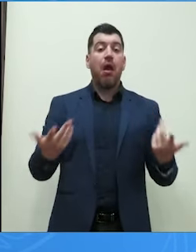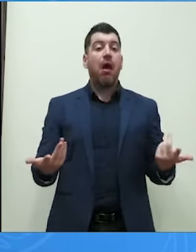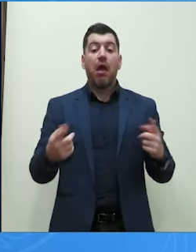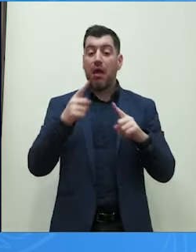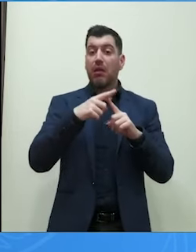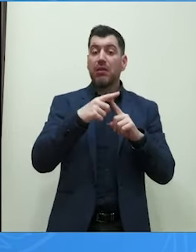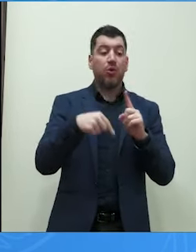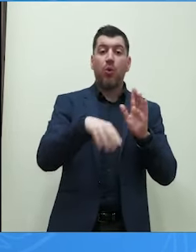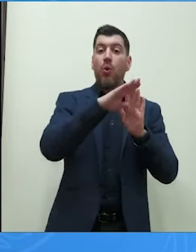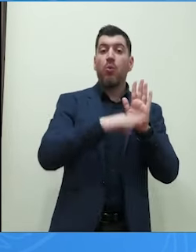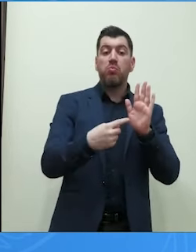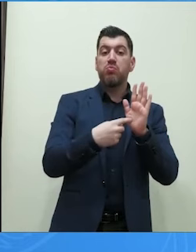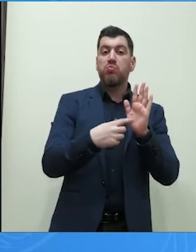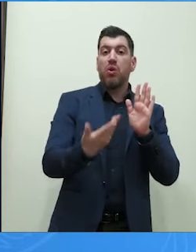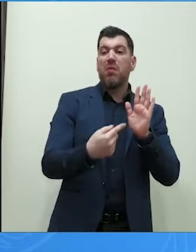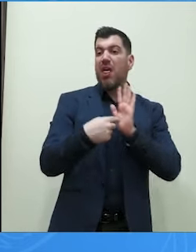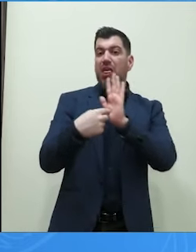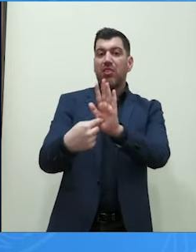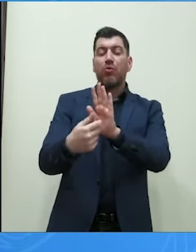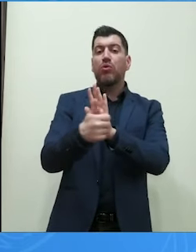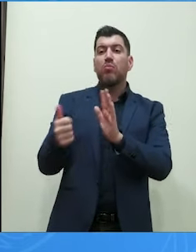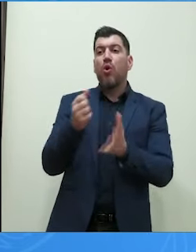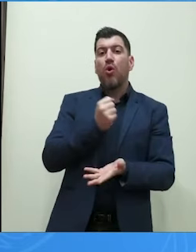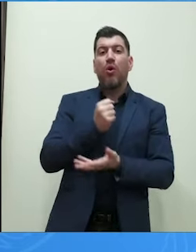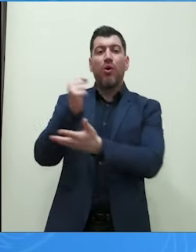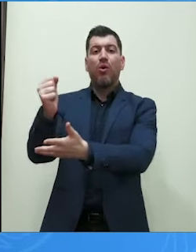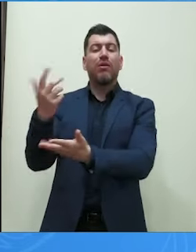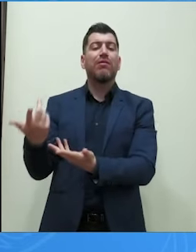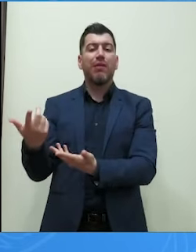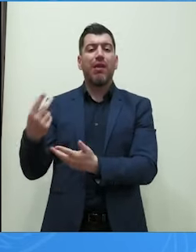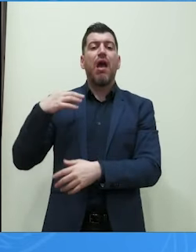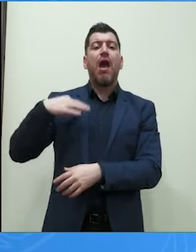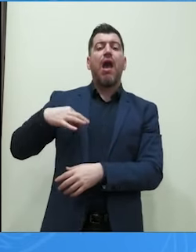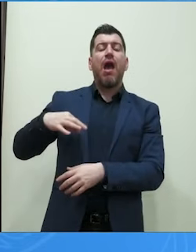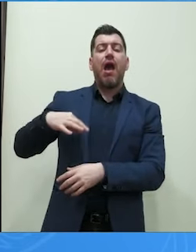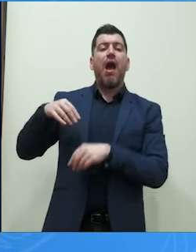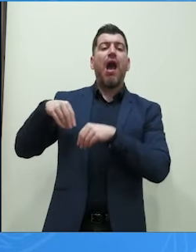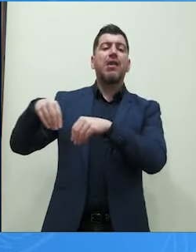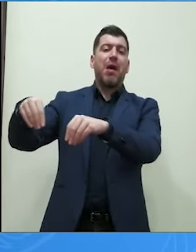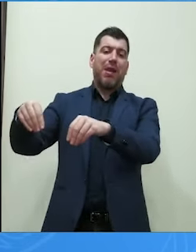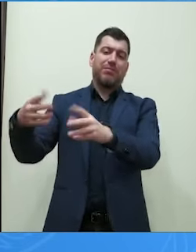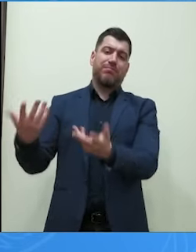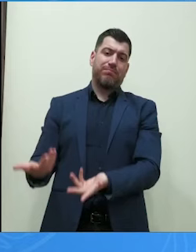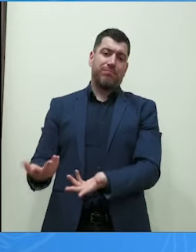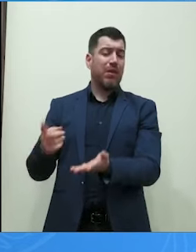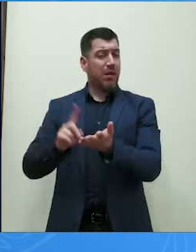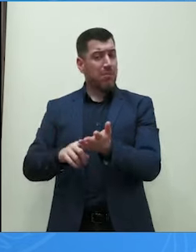που 70% 30 εκατομμύρια πάνε στην τριπλή ανάπλαση. Δεν γίνεται. Δεν γίνεται.